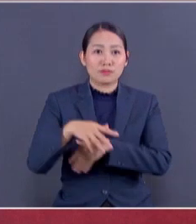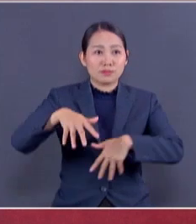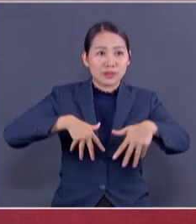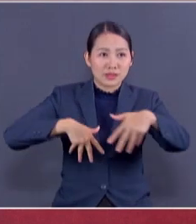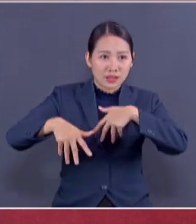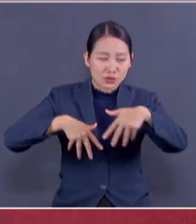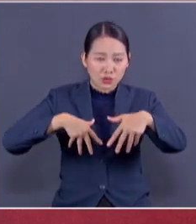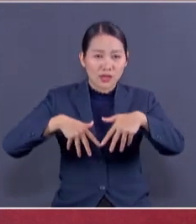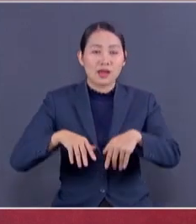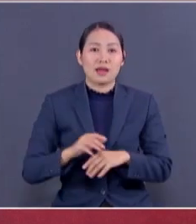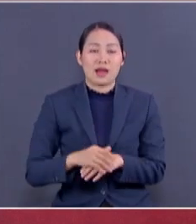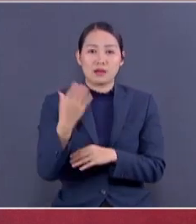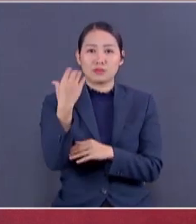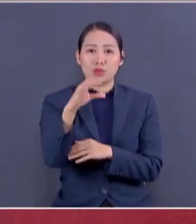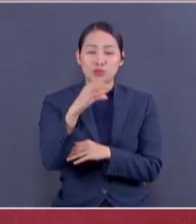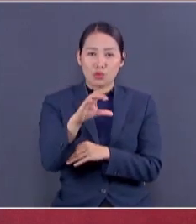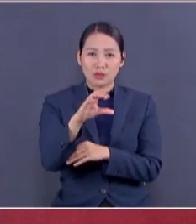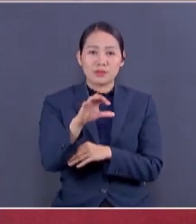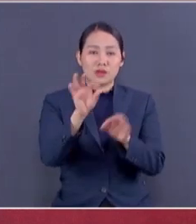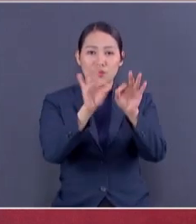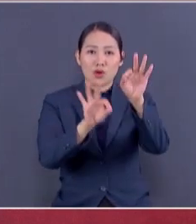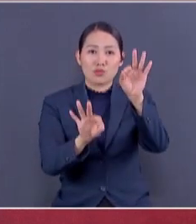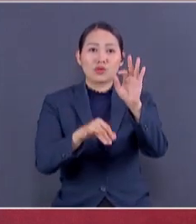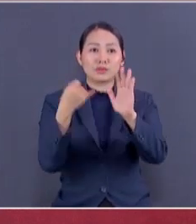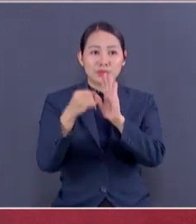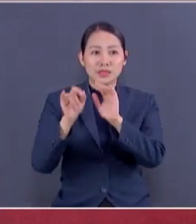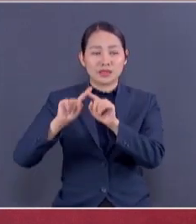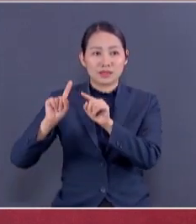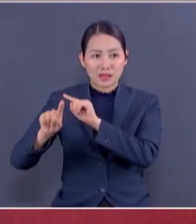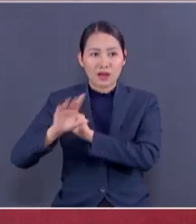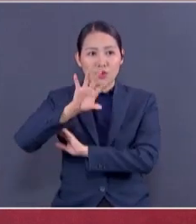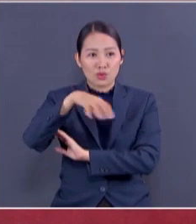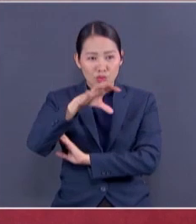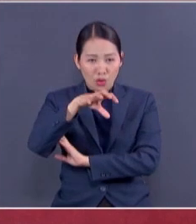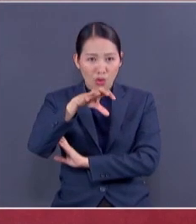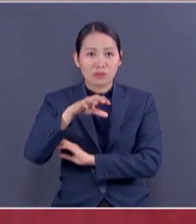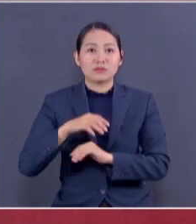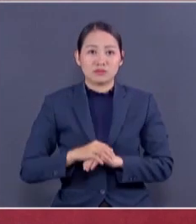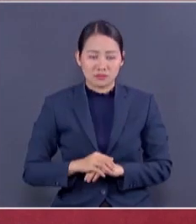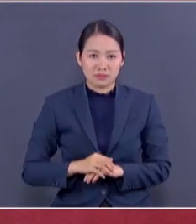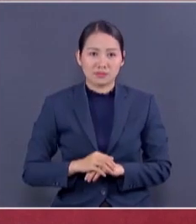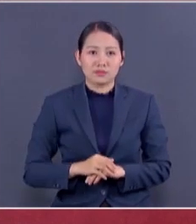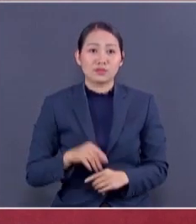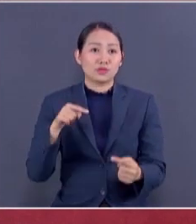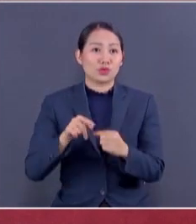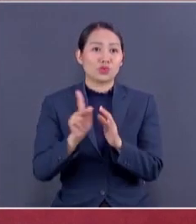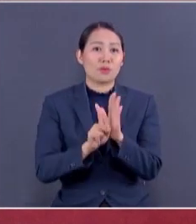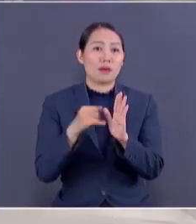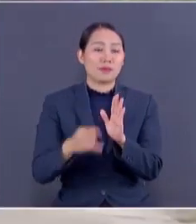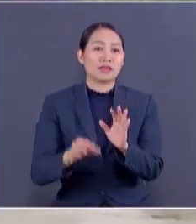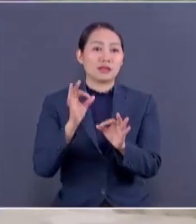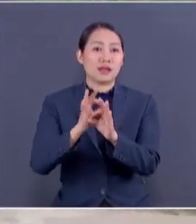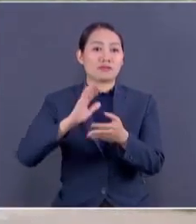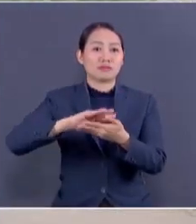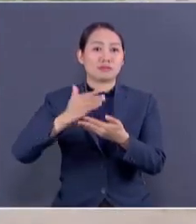จะมีการออกหมายจับเพิ่มอีก4คนในกระบวนการโยกย้ายเงินออกจากบัญชีผู้เสียชีวิตด้วยนะครับส่วนประเด็นเรื่องของการแย่งศ